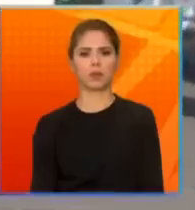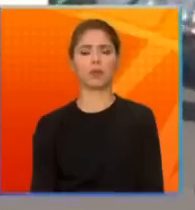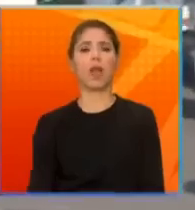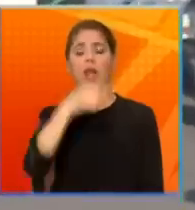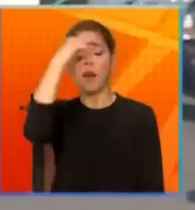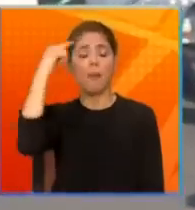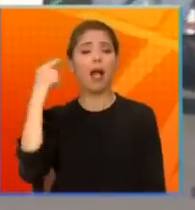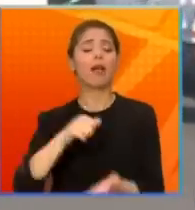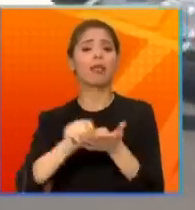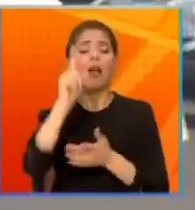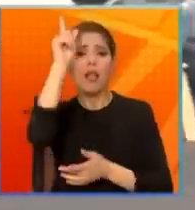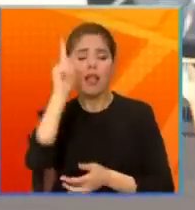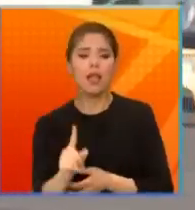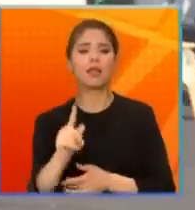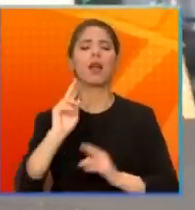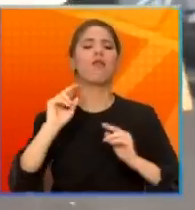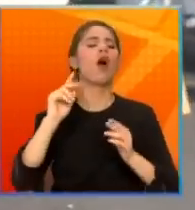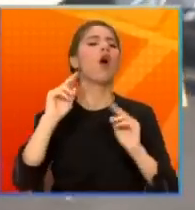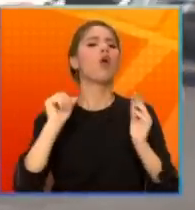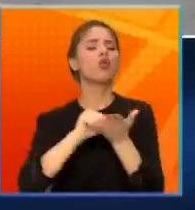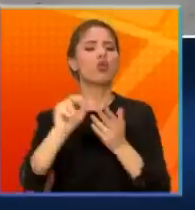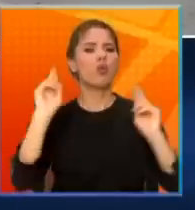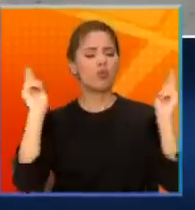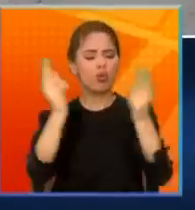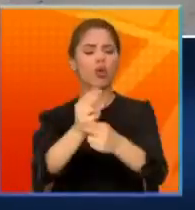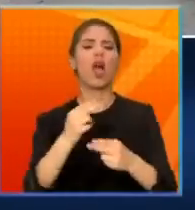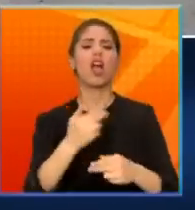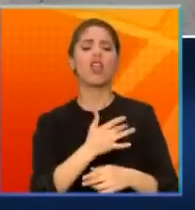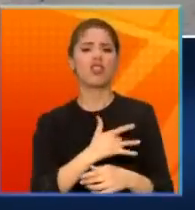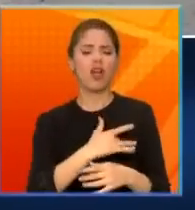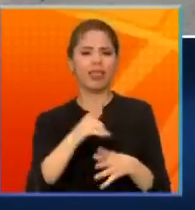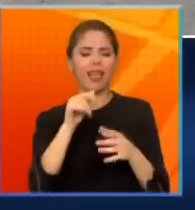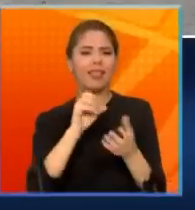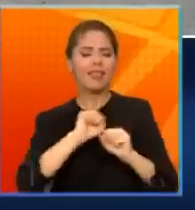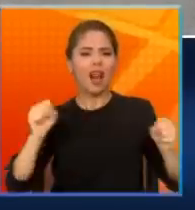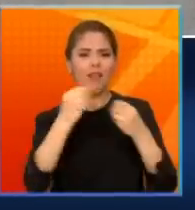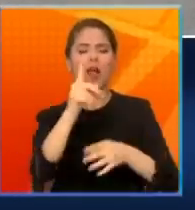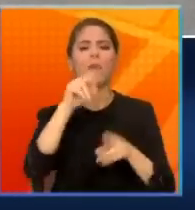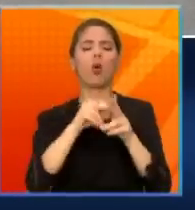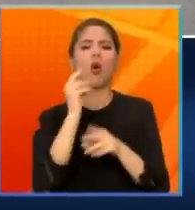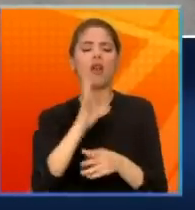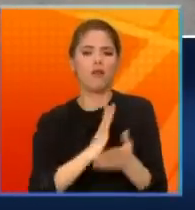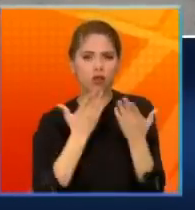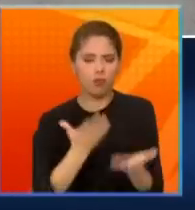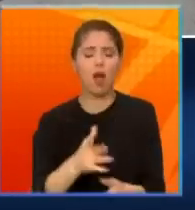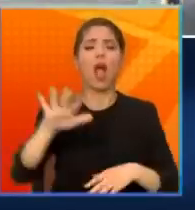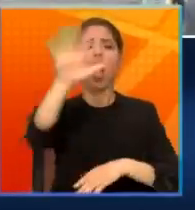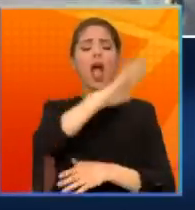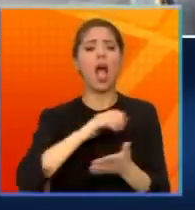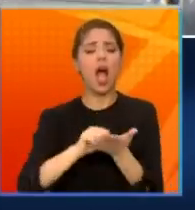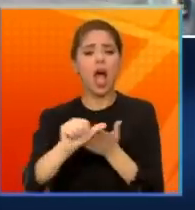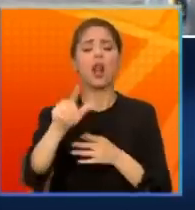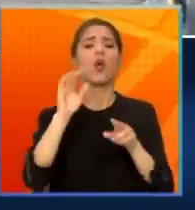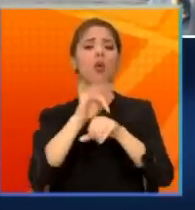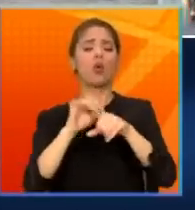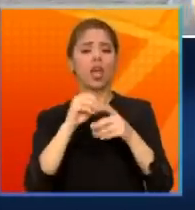Belki de tarihte ilk defa tüm dünyadaki insanları canıyla tehdit eden bir virüs salgınıyla karşı karşıyayız. Hemen hemen her ülkede hem